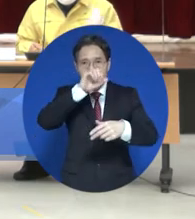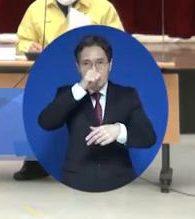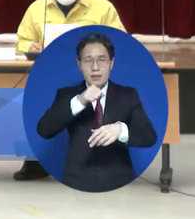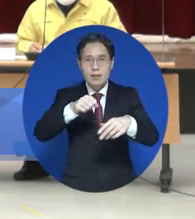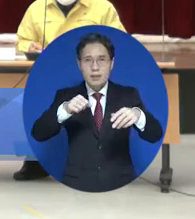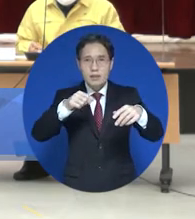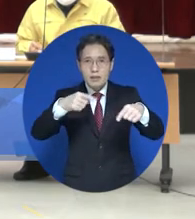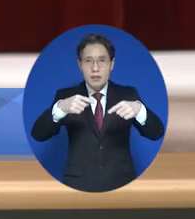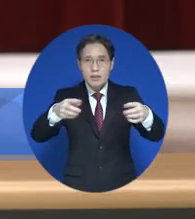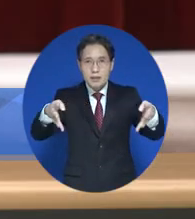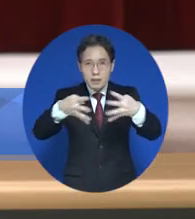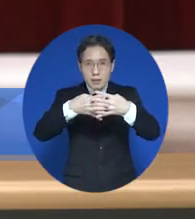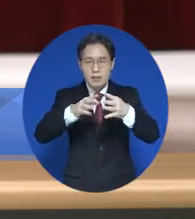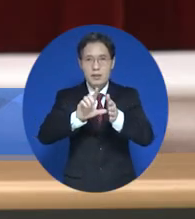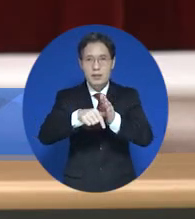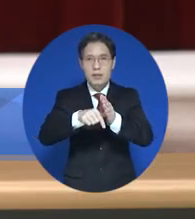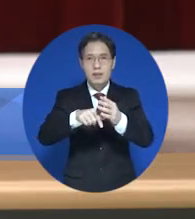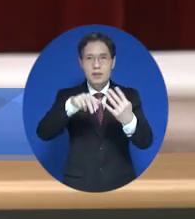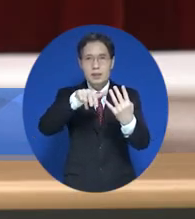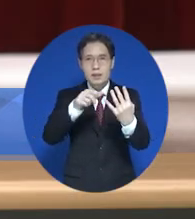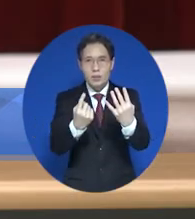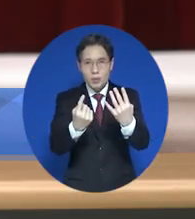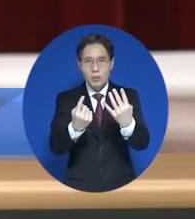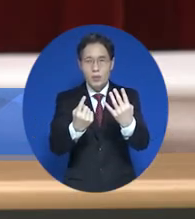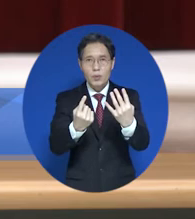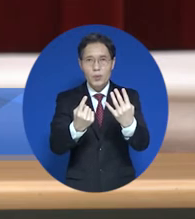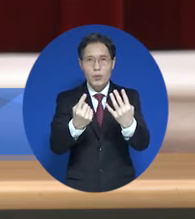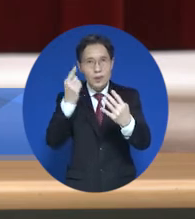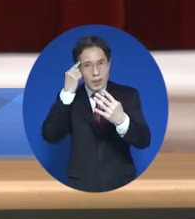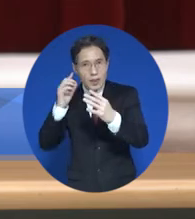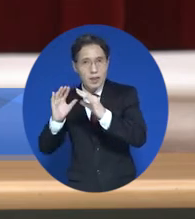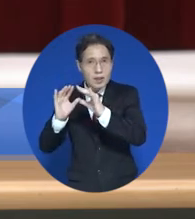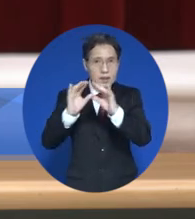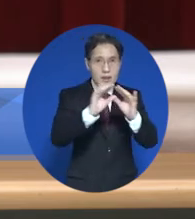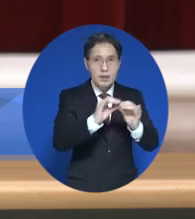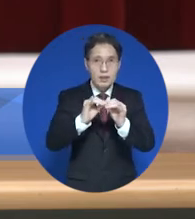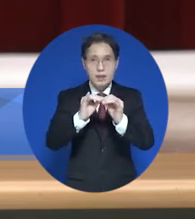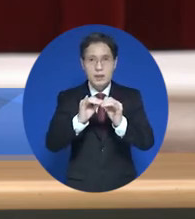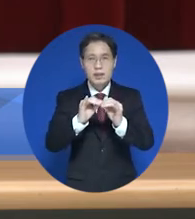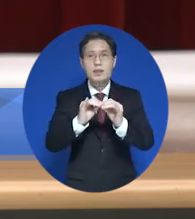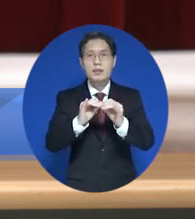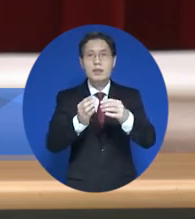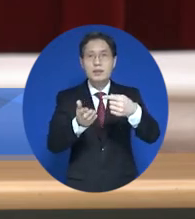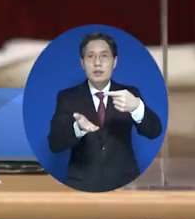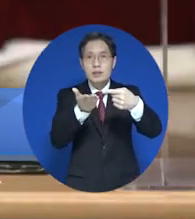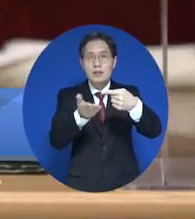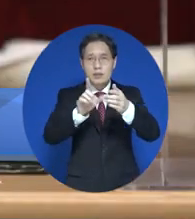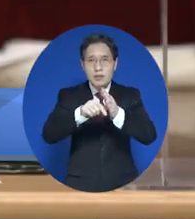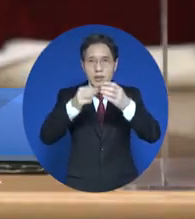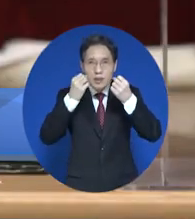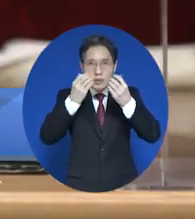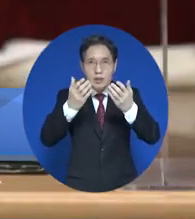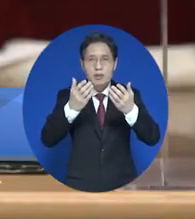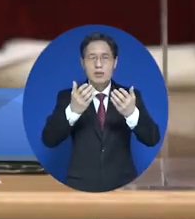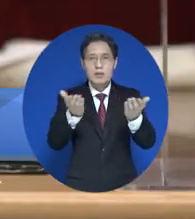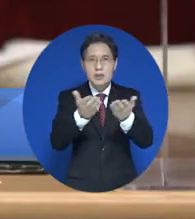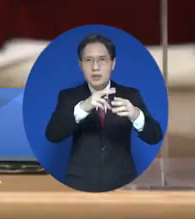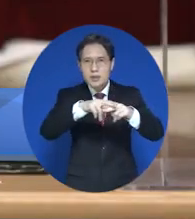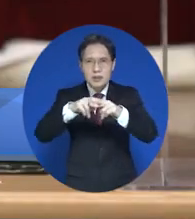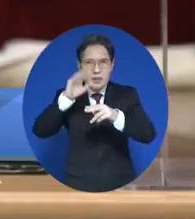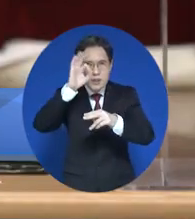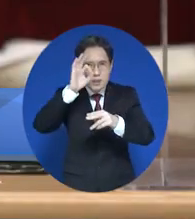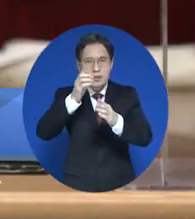정책 협의회에서 국비 4조원 시대를 열기 로 뜻을 모은 이후 연초부터 신규 사업과 뉴딜 사업 발굴을 위해